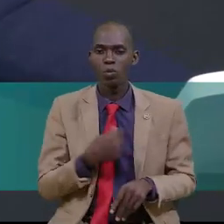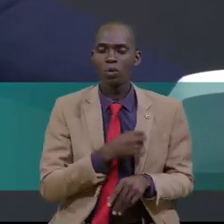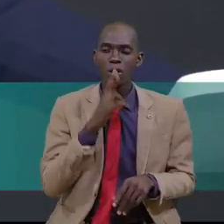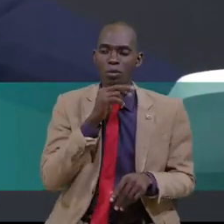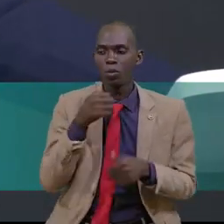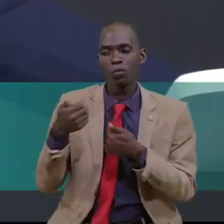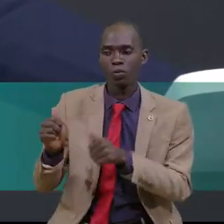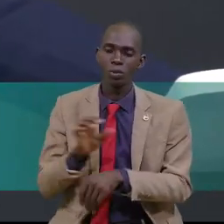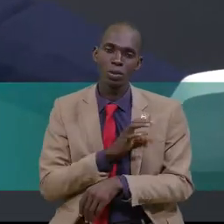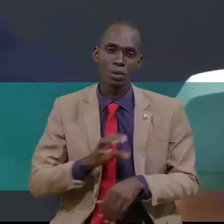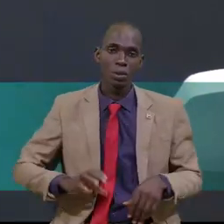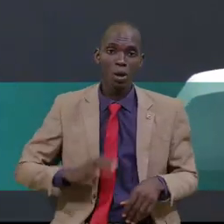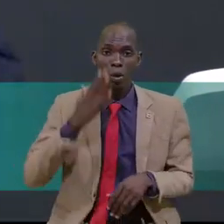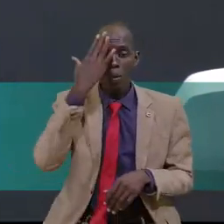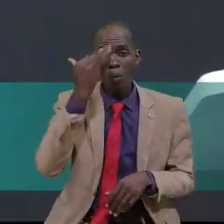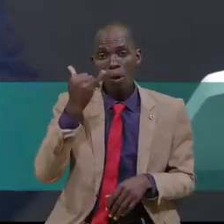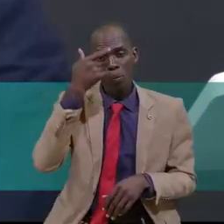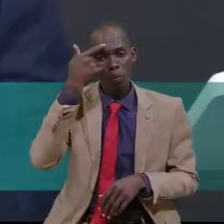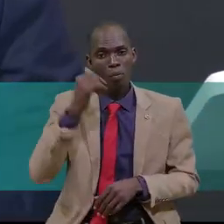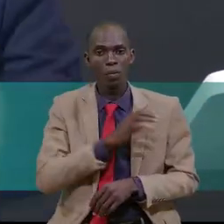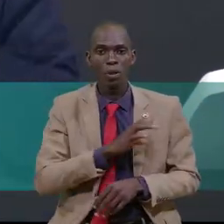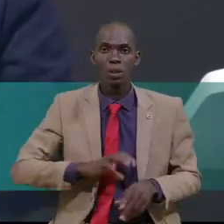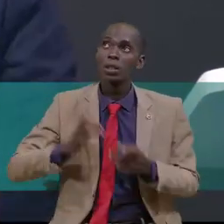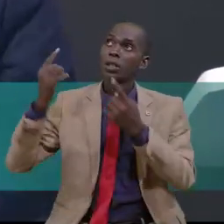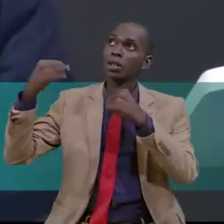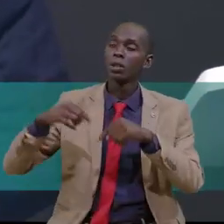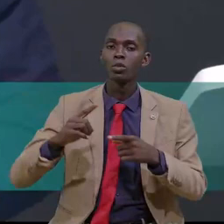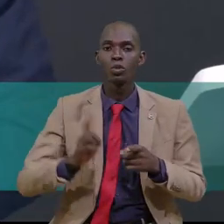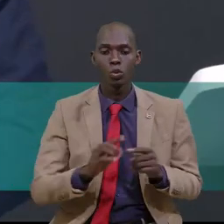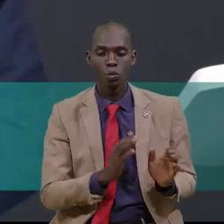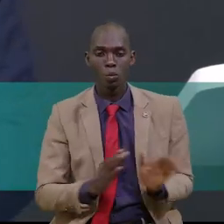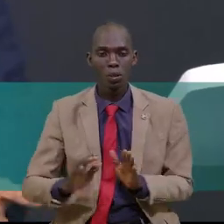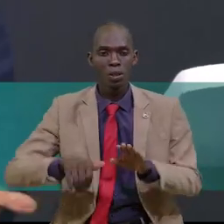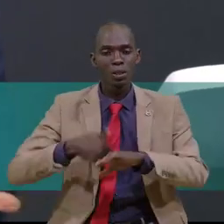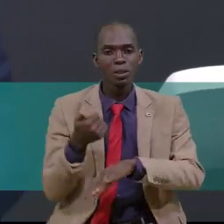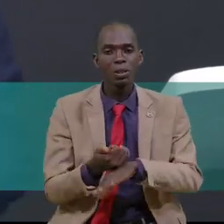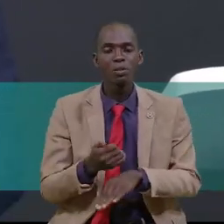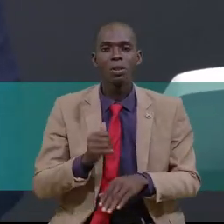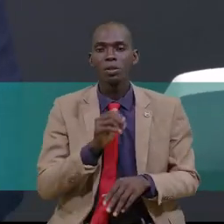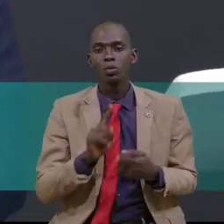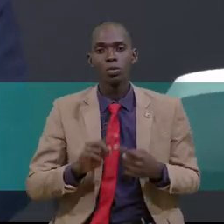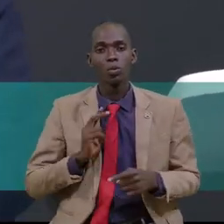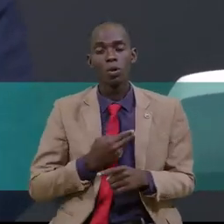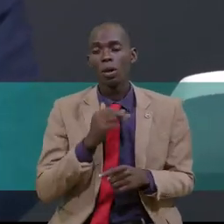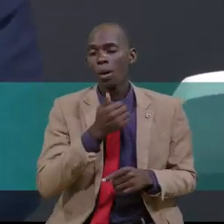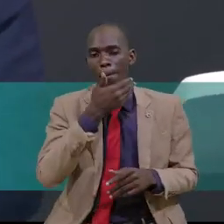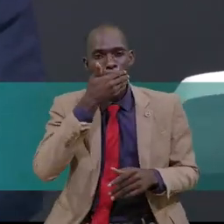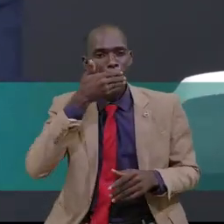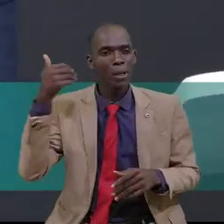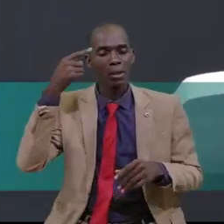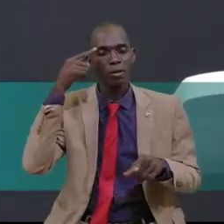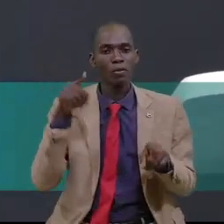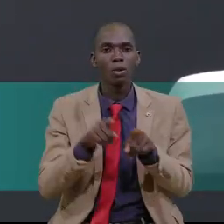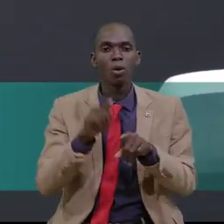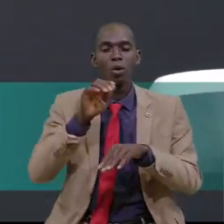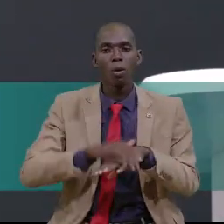pas Christ parce qu'il est venu établir, il est venu pour nous donner la meilleure alliance établie sur